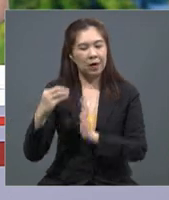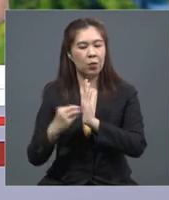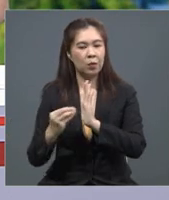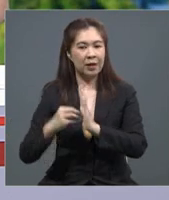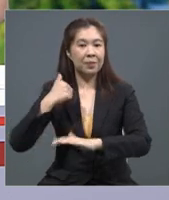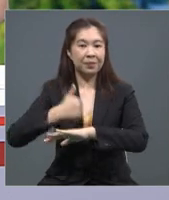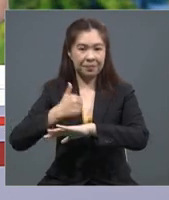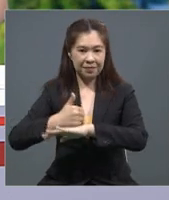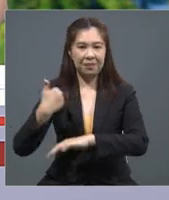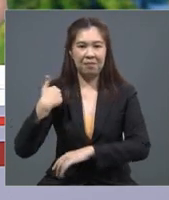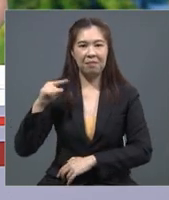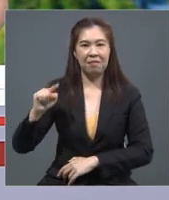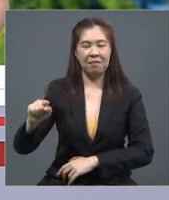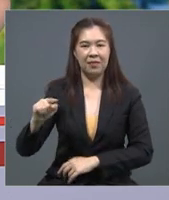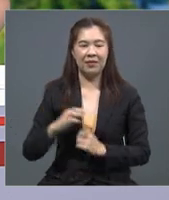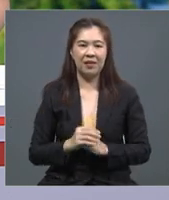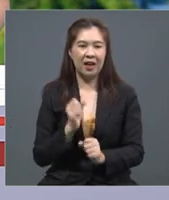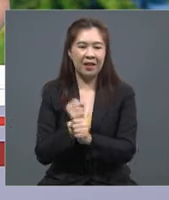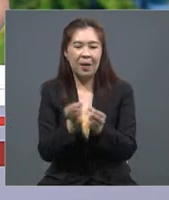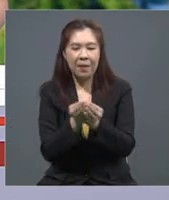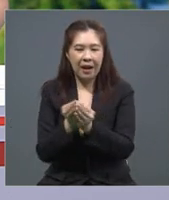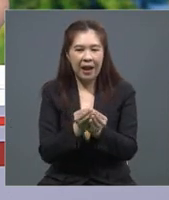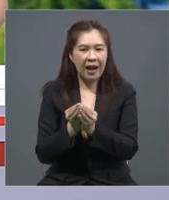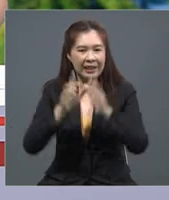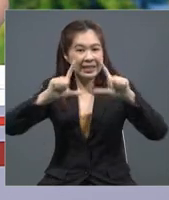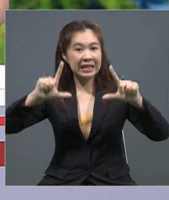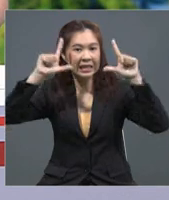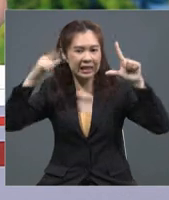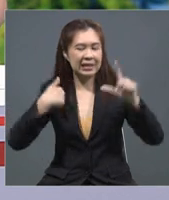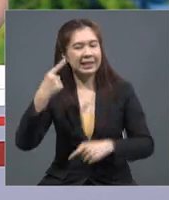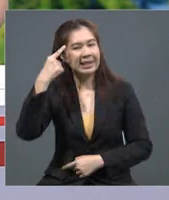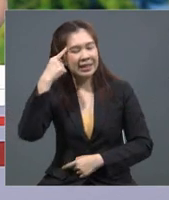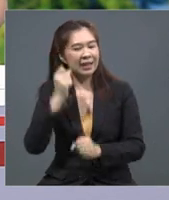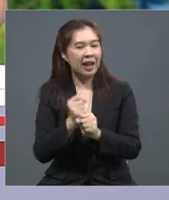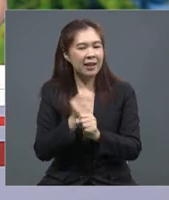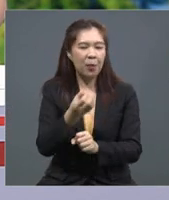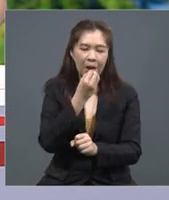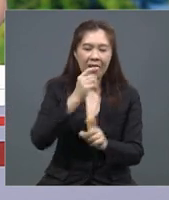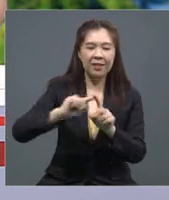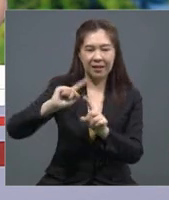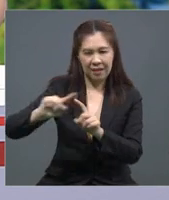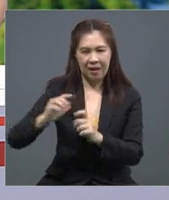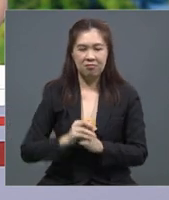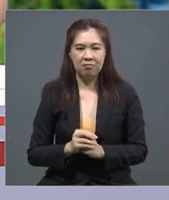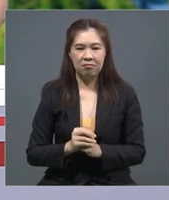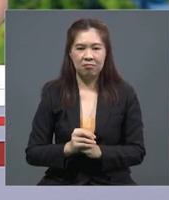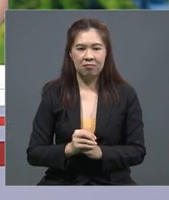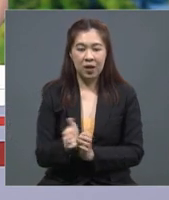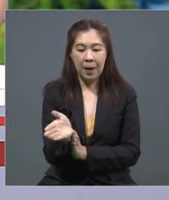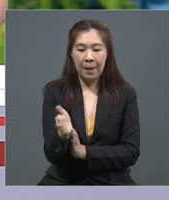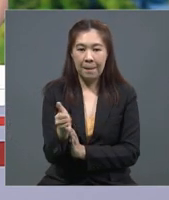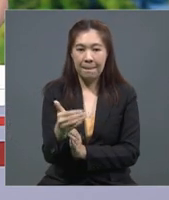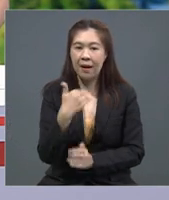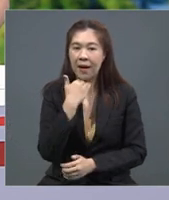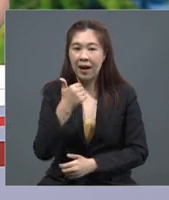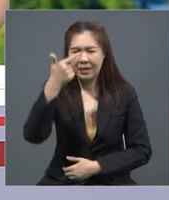นำเชฟชื่อดังไปทำเกี่ยวกับเรื่องของเมนูสร้างสรรค์ต่างๆเรื่องของปลาหมอคังดำนี่เห็นบอกว่าล่าสุดเนี่ยเรื่องของ